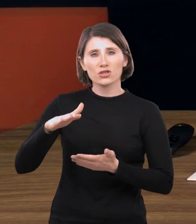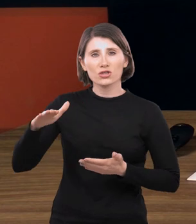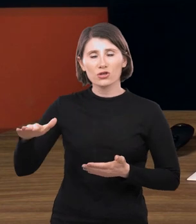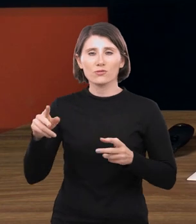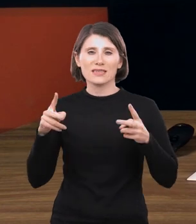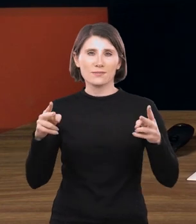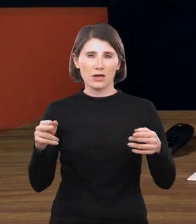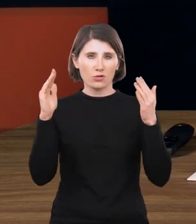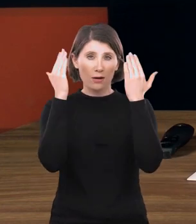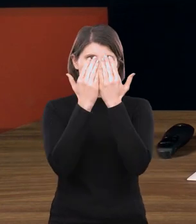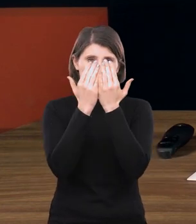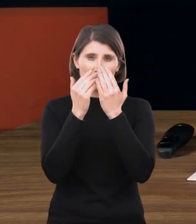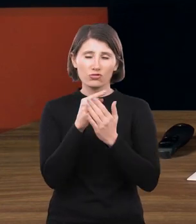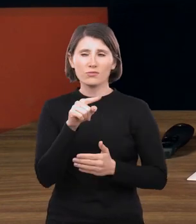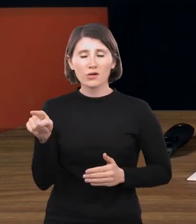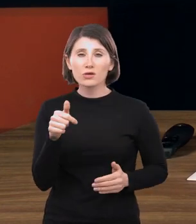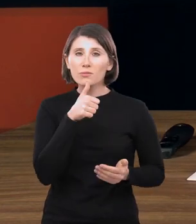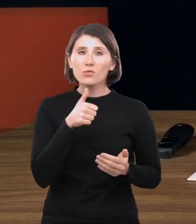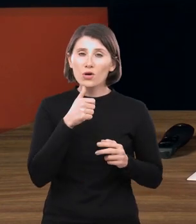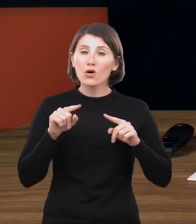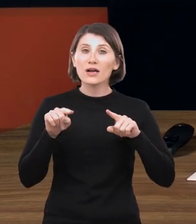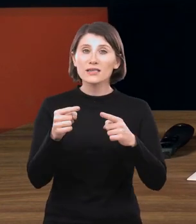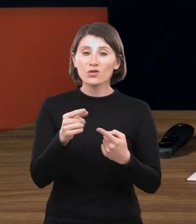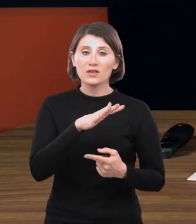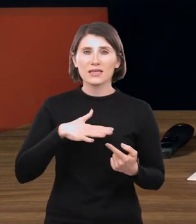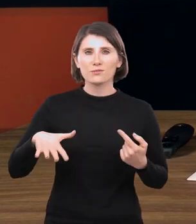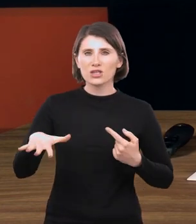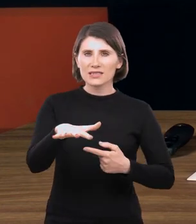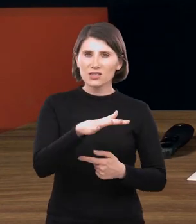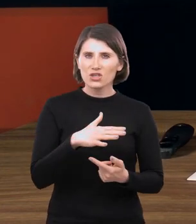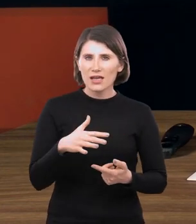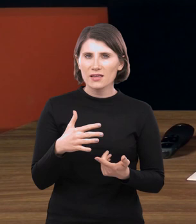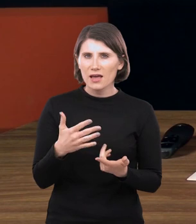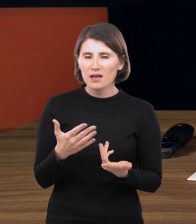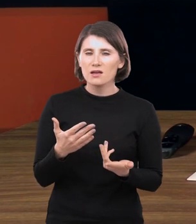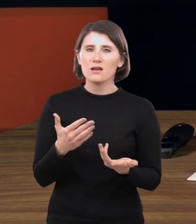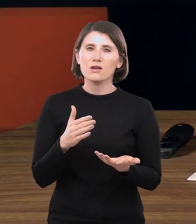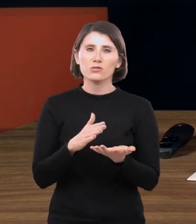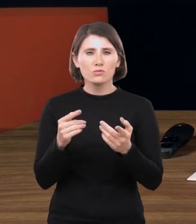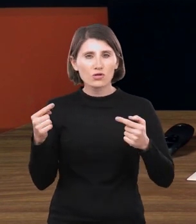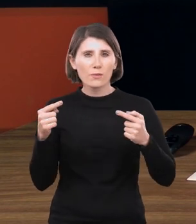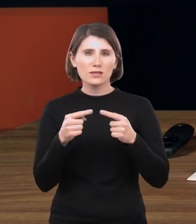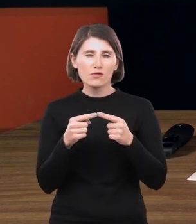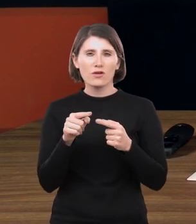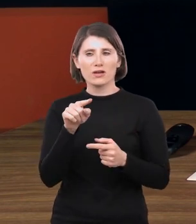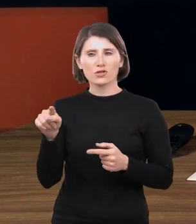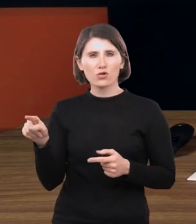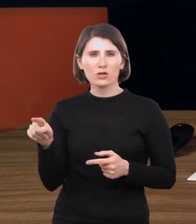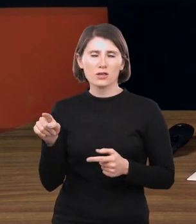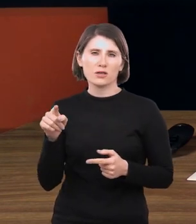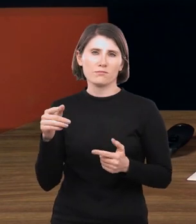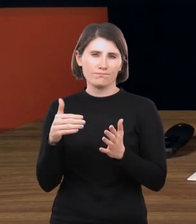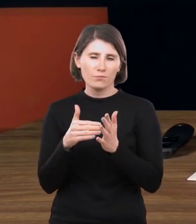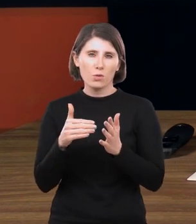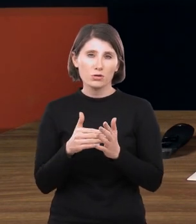i próbują właśnie organizować te przestrzenie w taki sposób, żeby mogły też być dostosowane do ich indywidualnych potrzeb. A